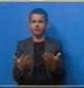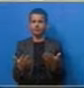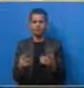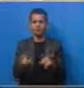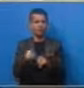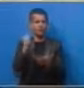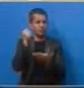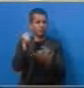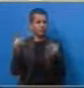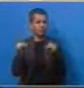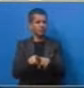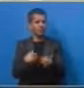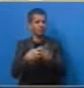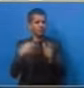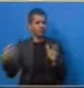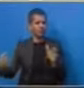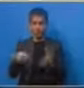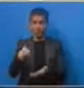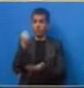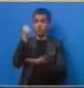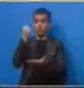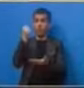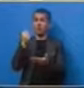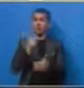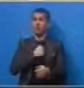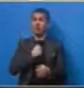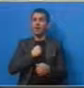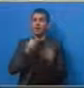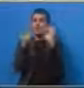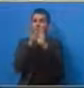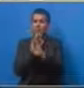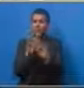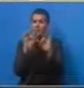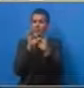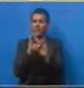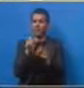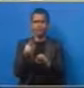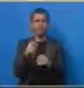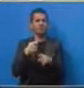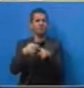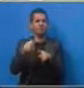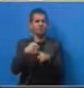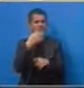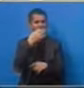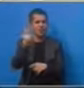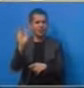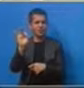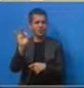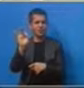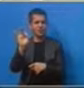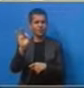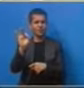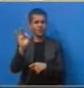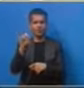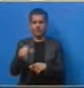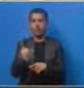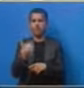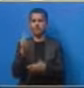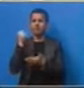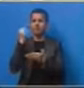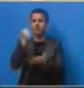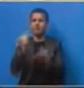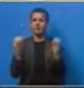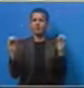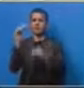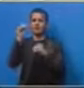trajtimit buxhetor. Pra, ky buxhet nuk garanton tashmë as mirëmbajtje dinitoze, lërmë një investim